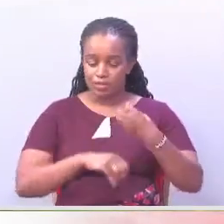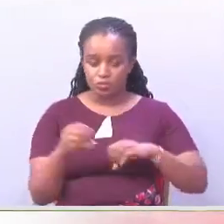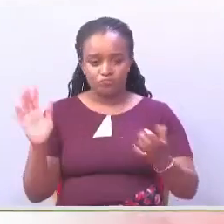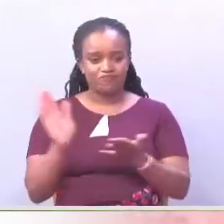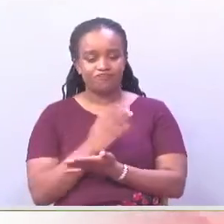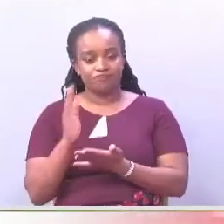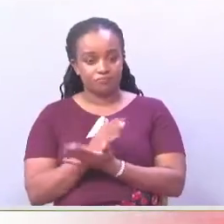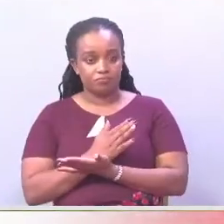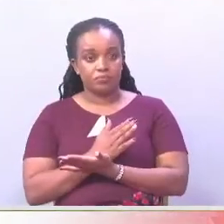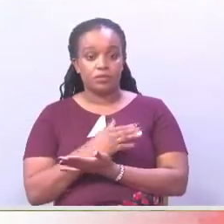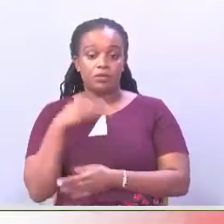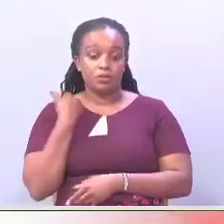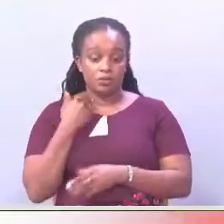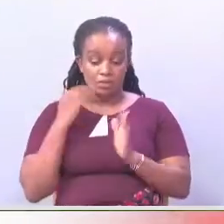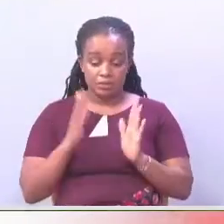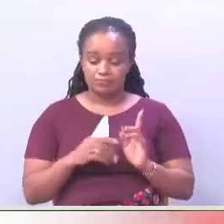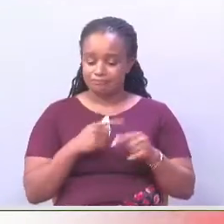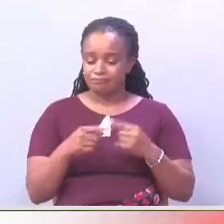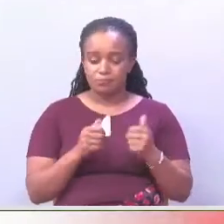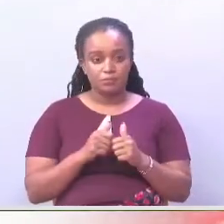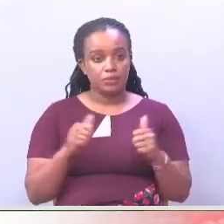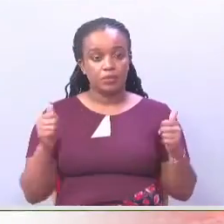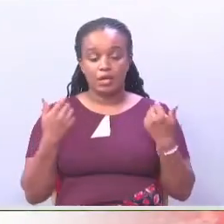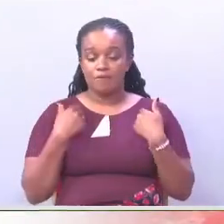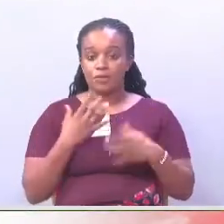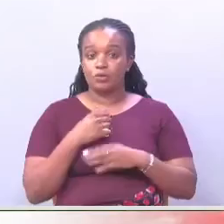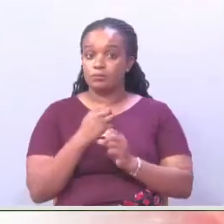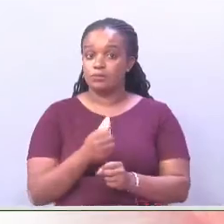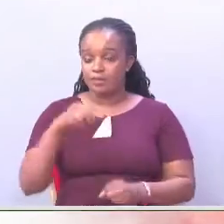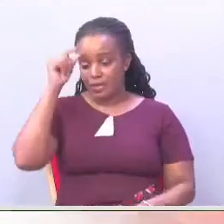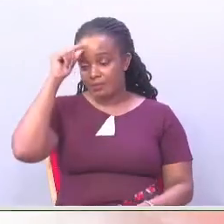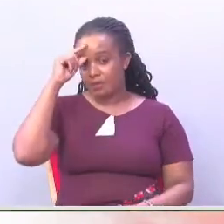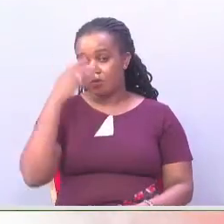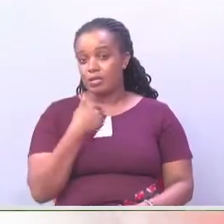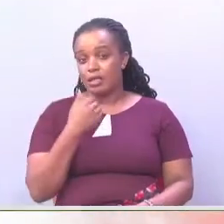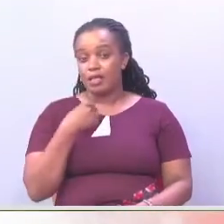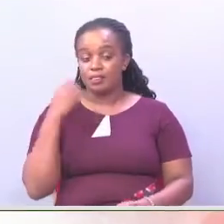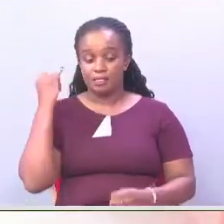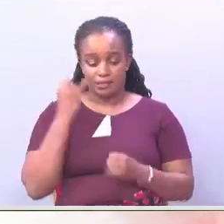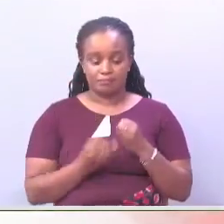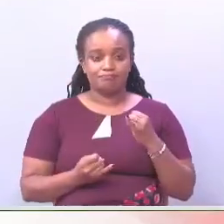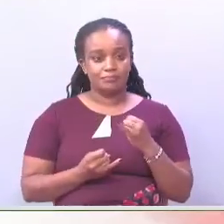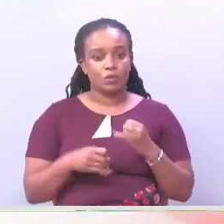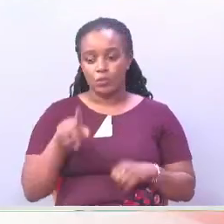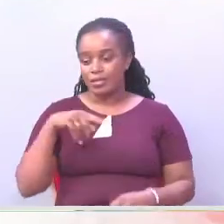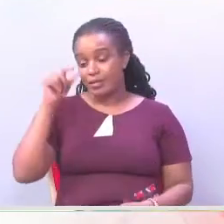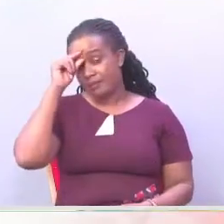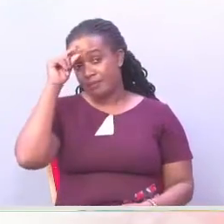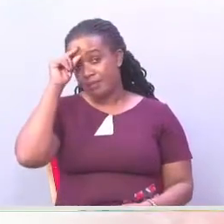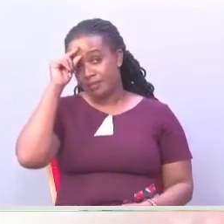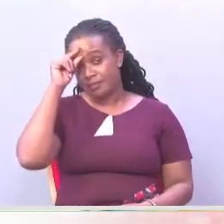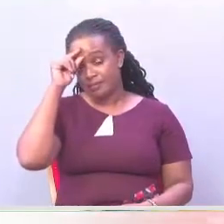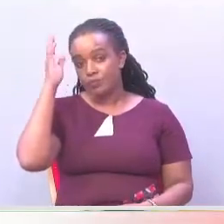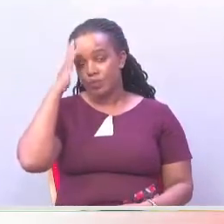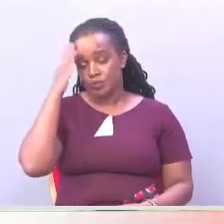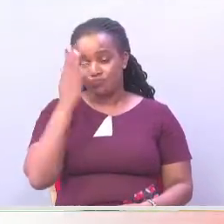is proceeding while exuding confident that the government will have the last laugh. Sisi tukiwa serikali, tunajua wale wahalifu,